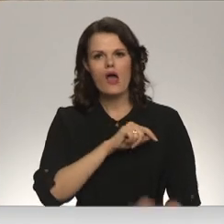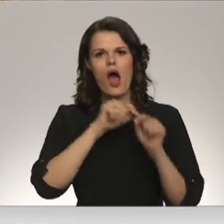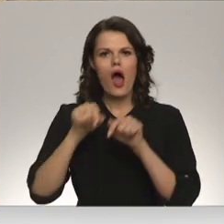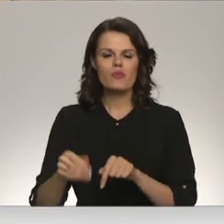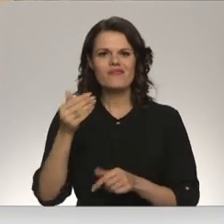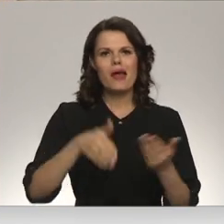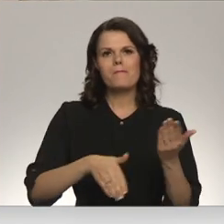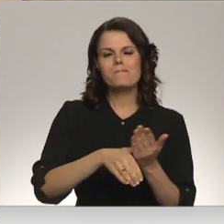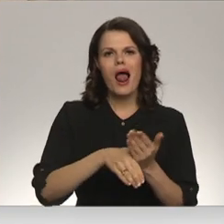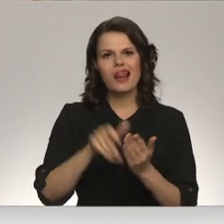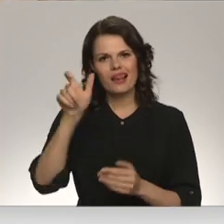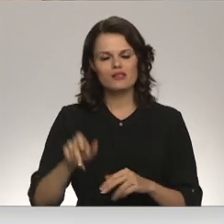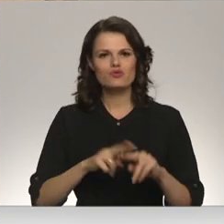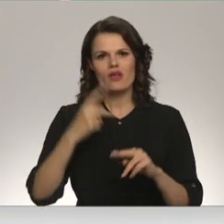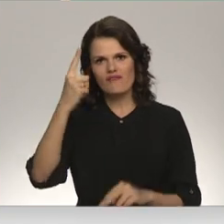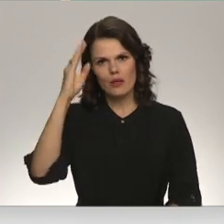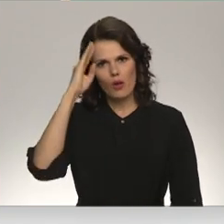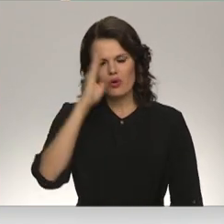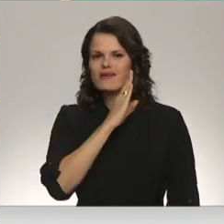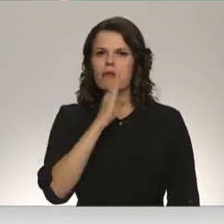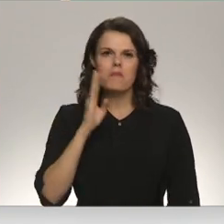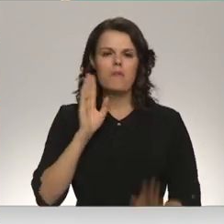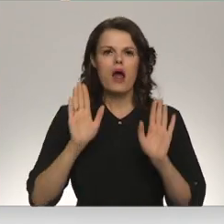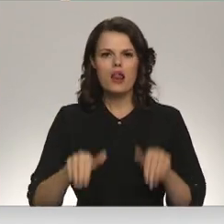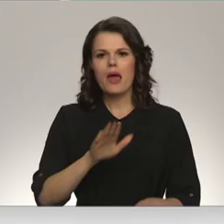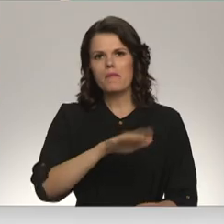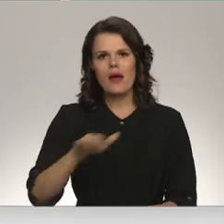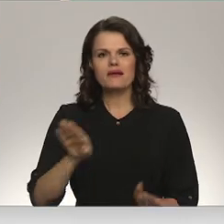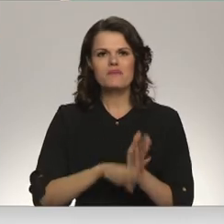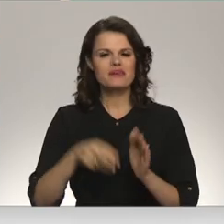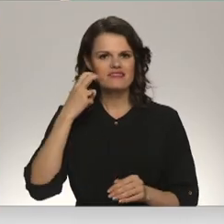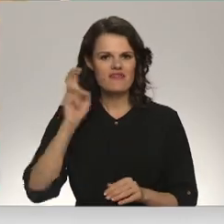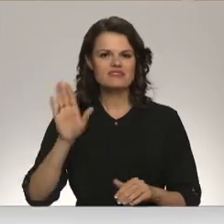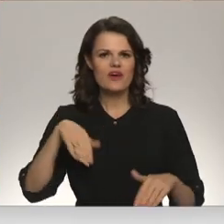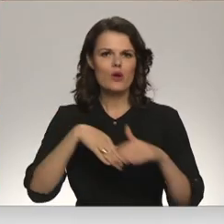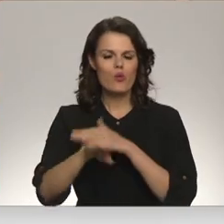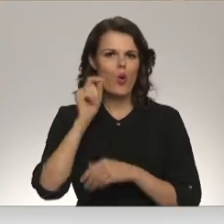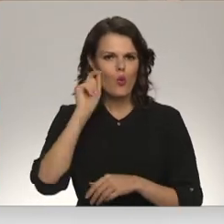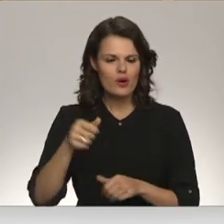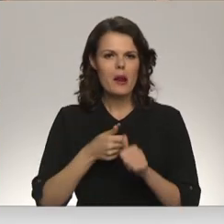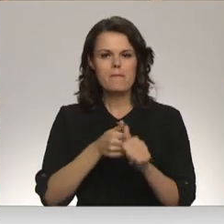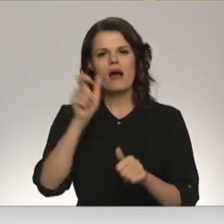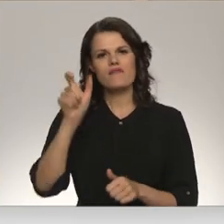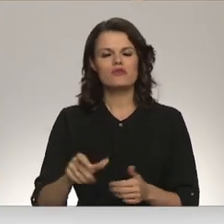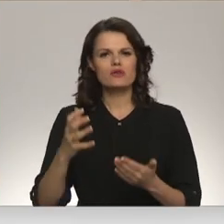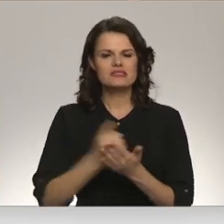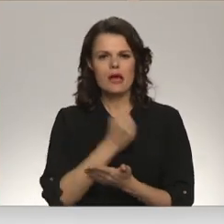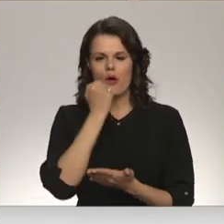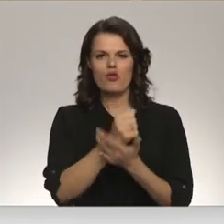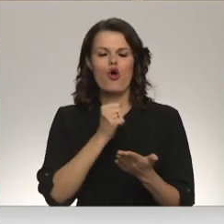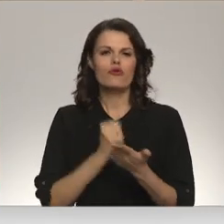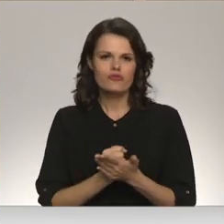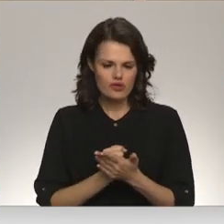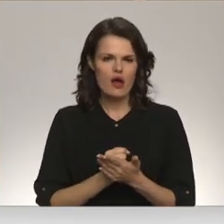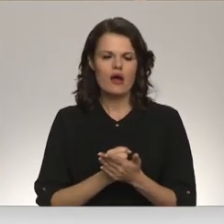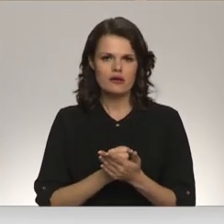viņa palīdze un viena zēna mamma. Lai bērni bez vecākiem varētu izceļot no Ukrainas, pavadonis saņēmušas notariāli